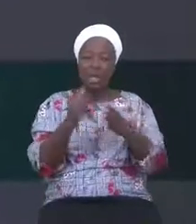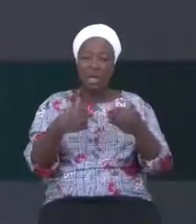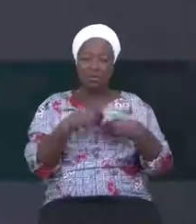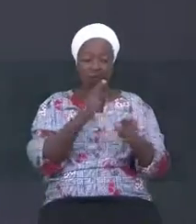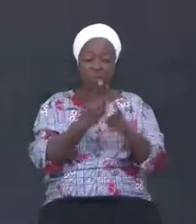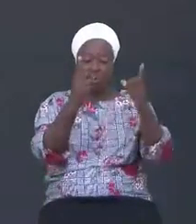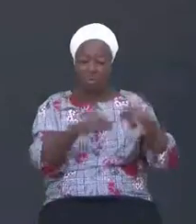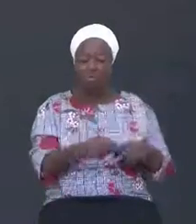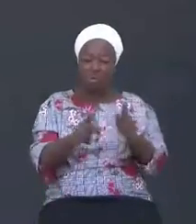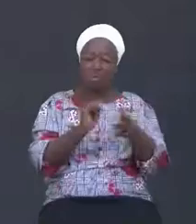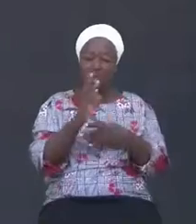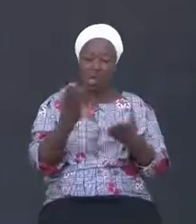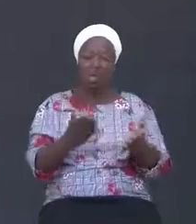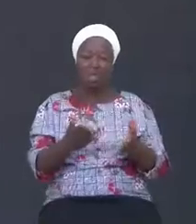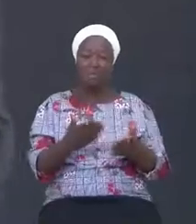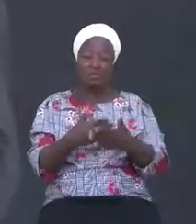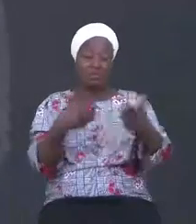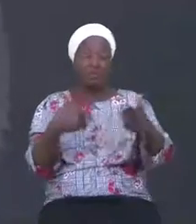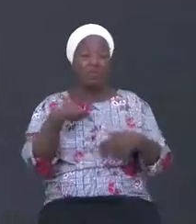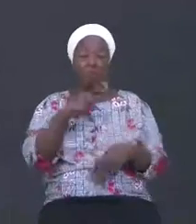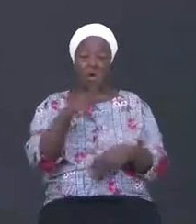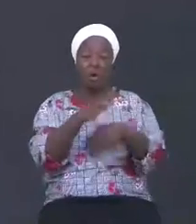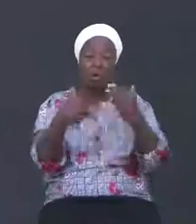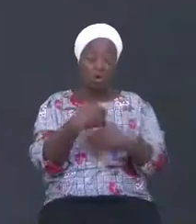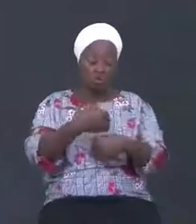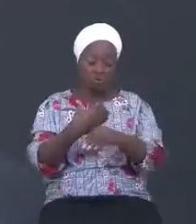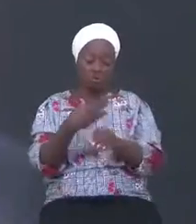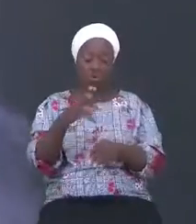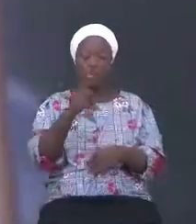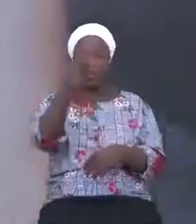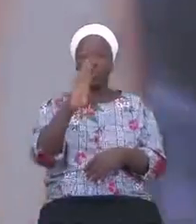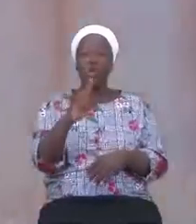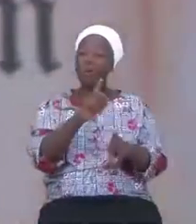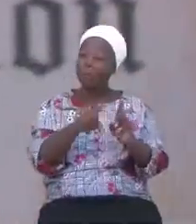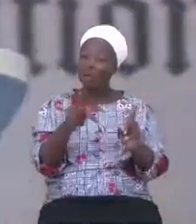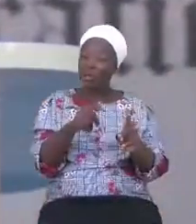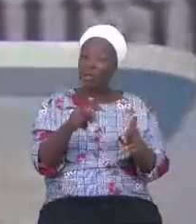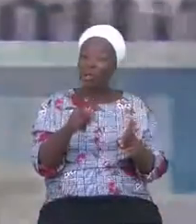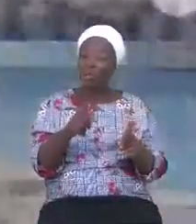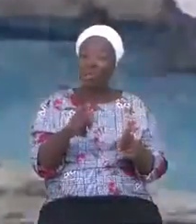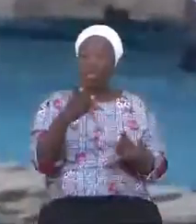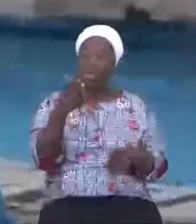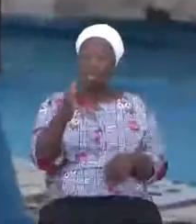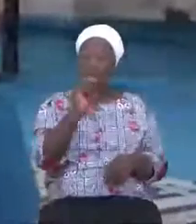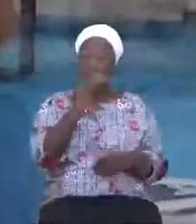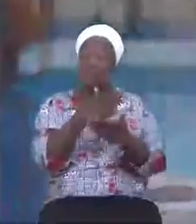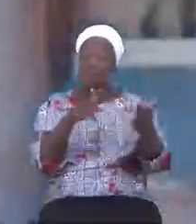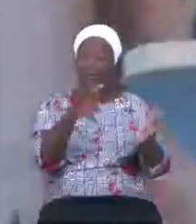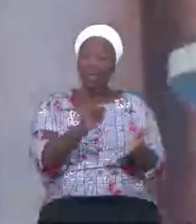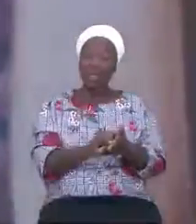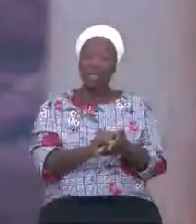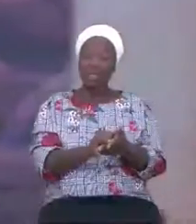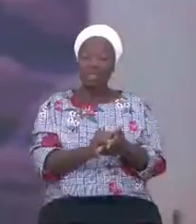ceux qui étaient déjà là. Nous sommes tous les créatures de Dieu. Mais il y a quelque chose